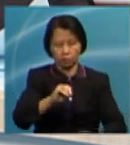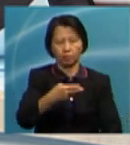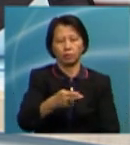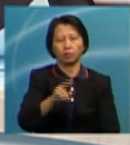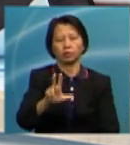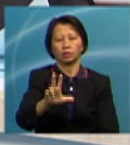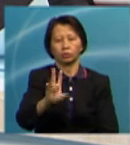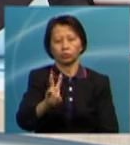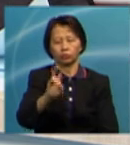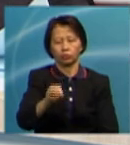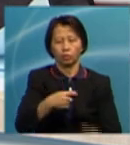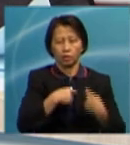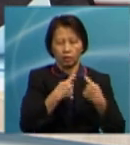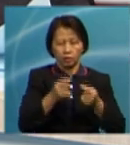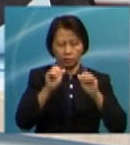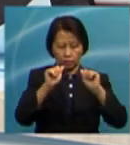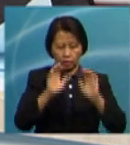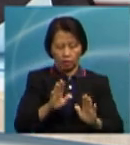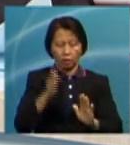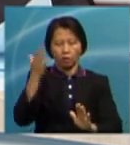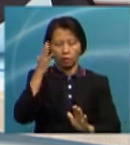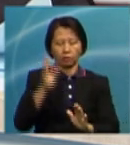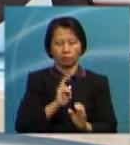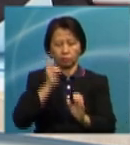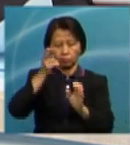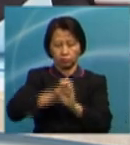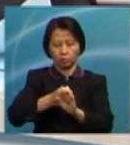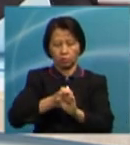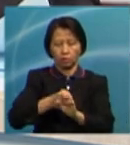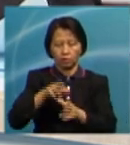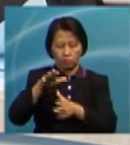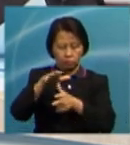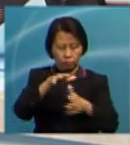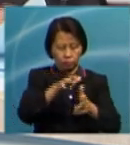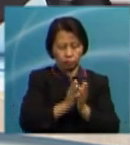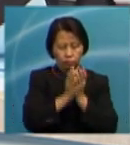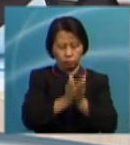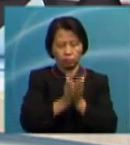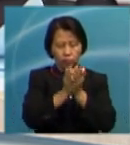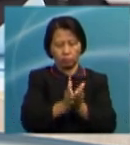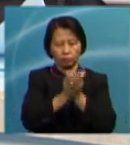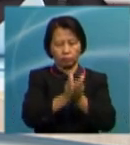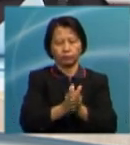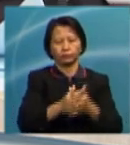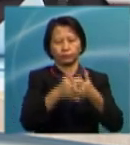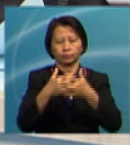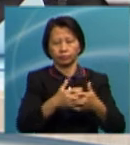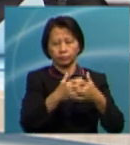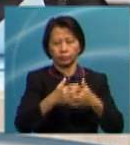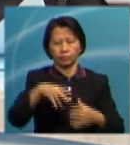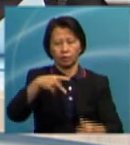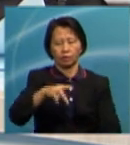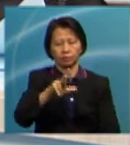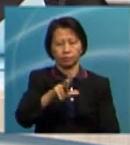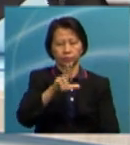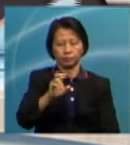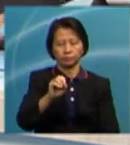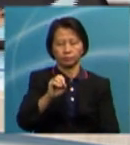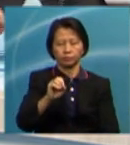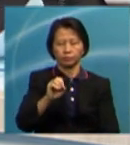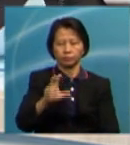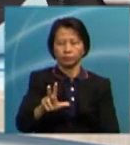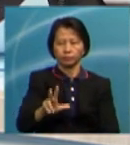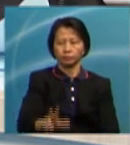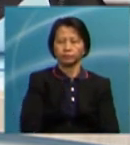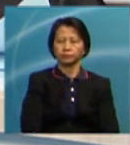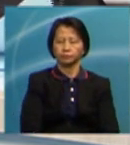MH370 sejak Ahad lalu dan turut serta pesawat peninjau maritim tentera laut Amerika Syarikat p3c ori baik